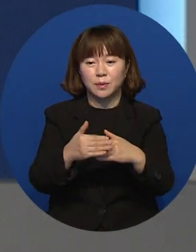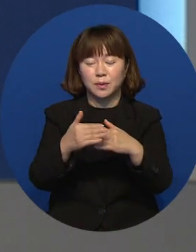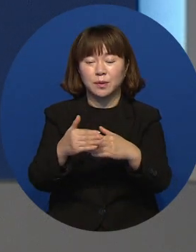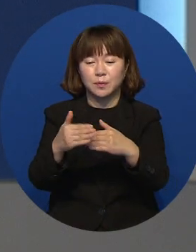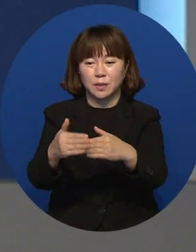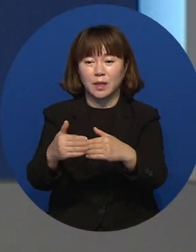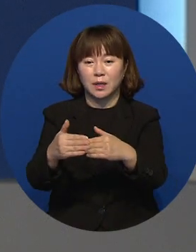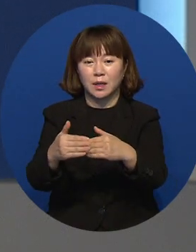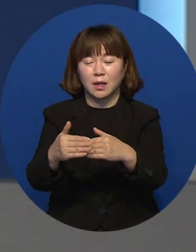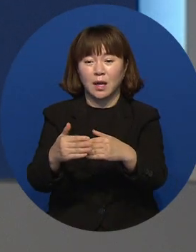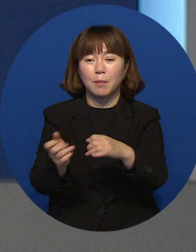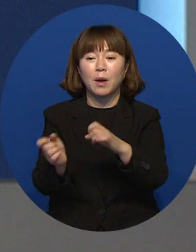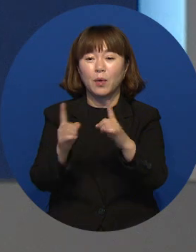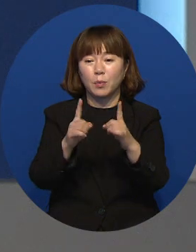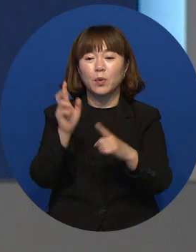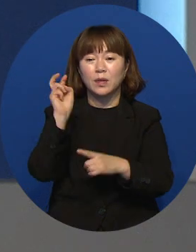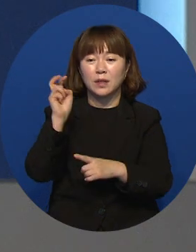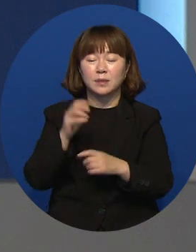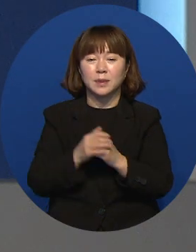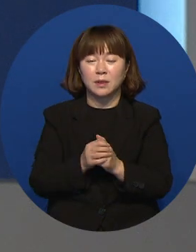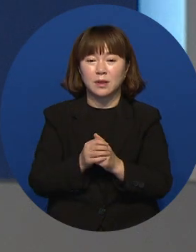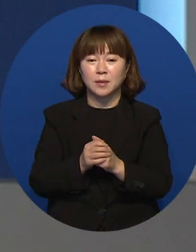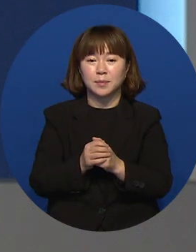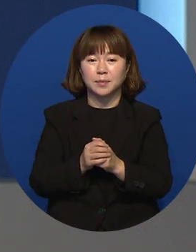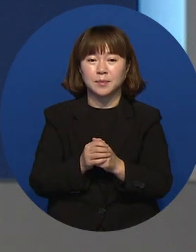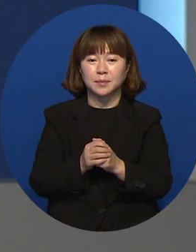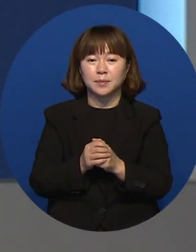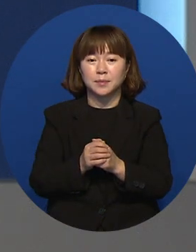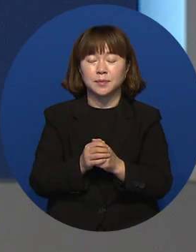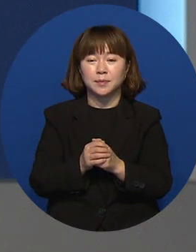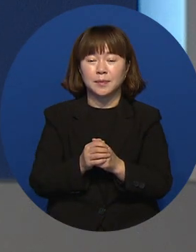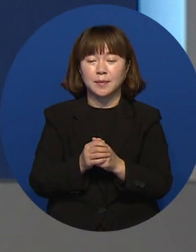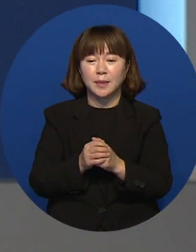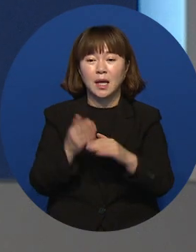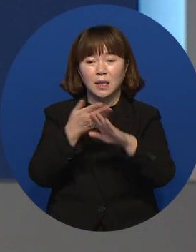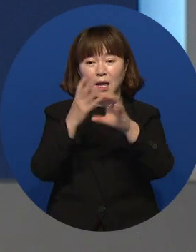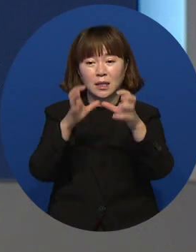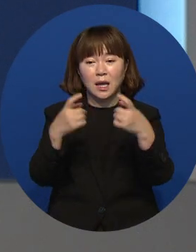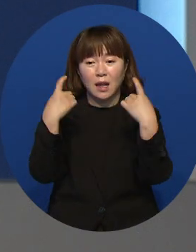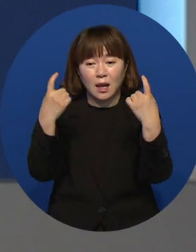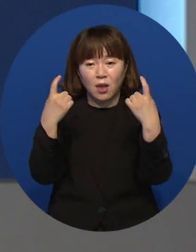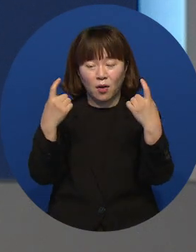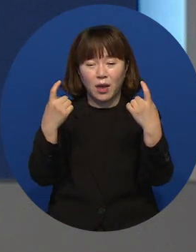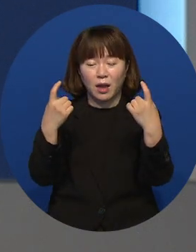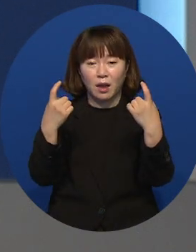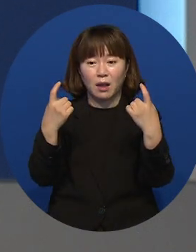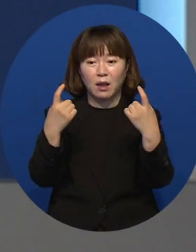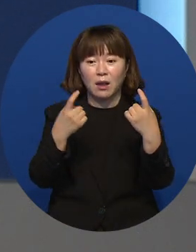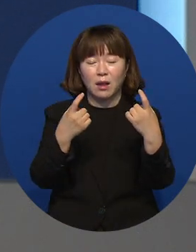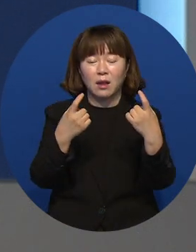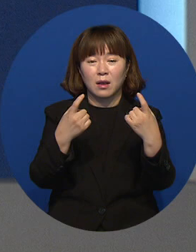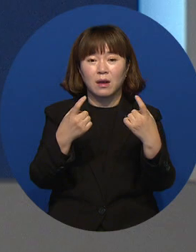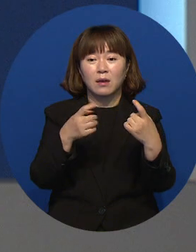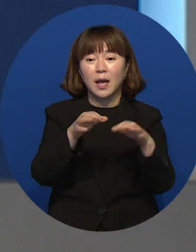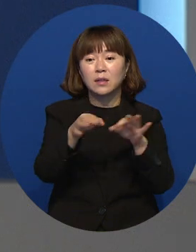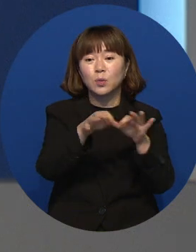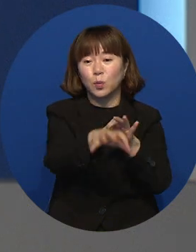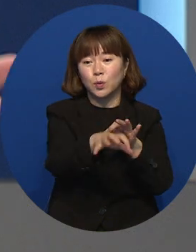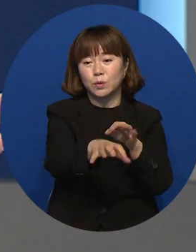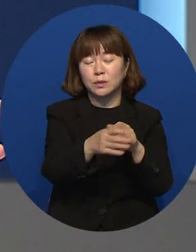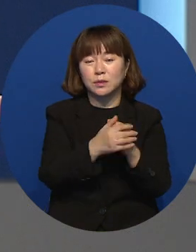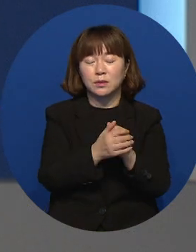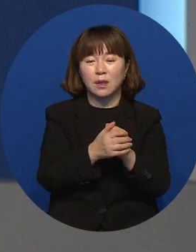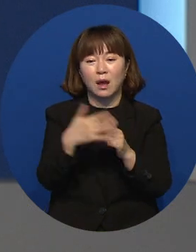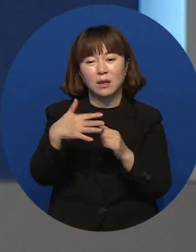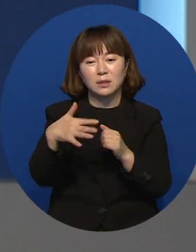어 예를 든다면 뭐 해 외형이나 이런거 관련된 여행업 같은게 는 뭐 아직도 요원한 상태죠 이게 위드 콜라 된다고